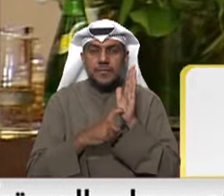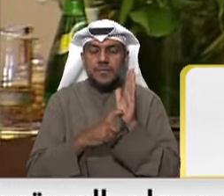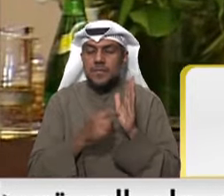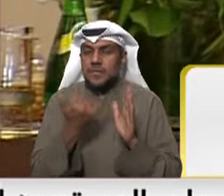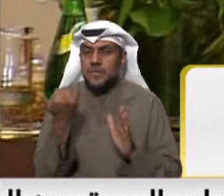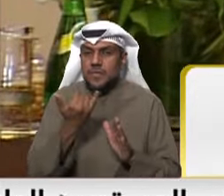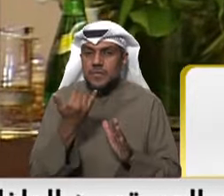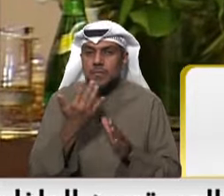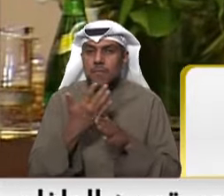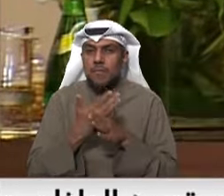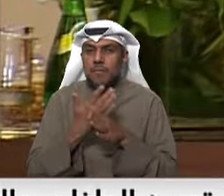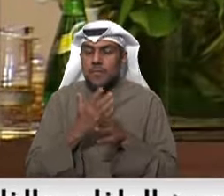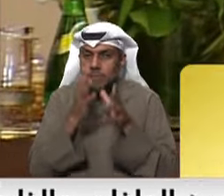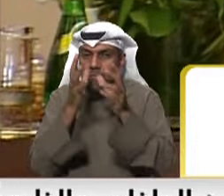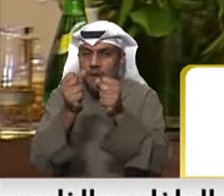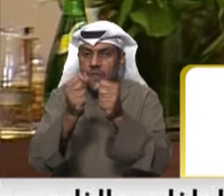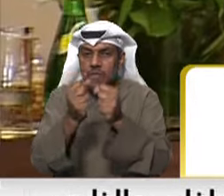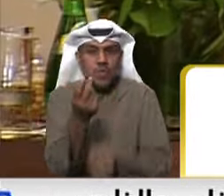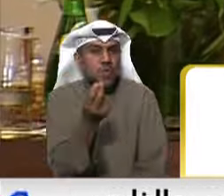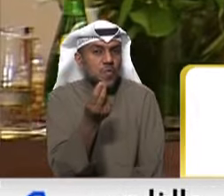حفاظاً على المال العام،